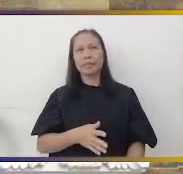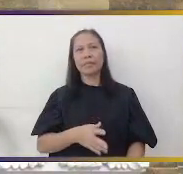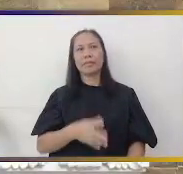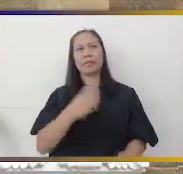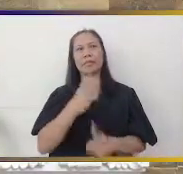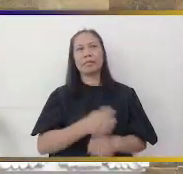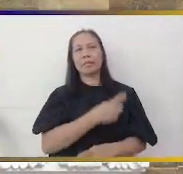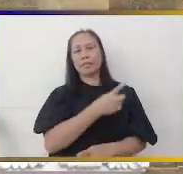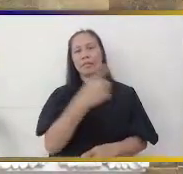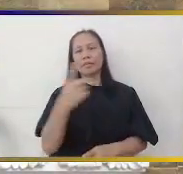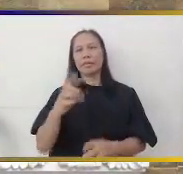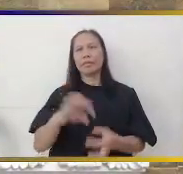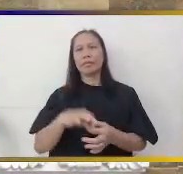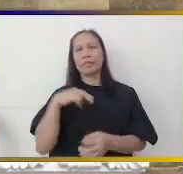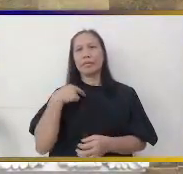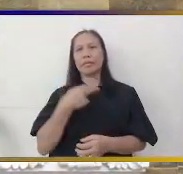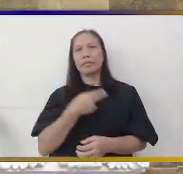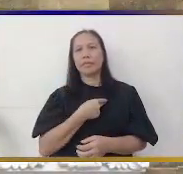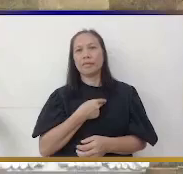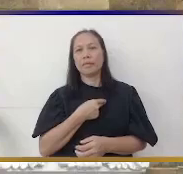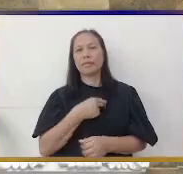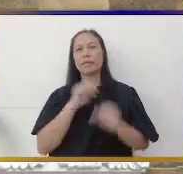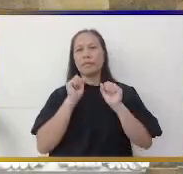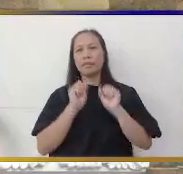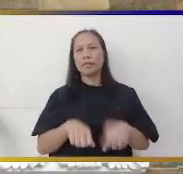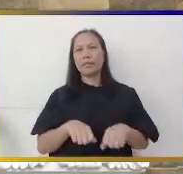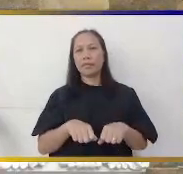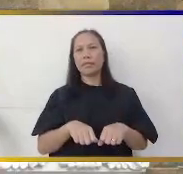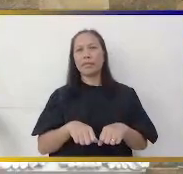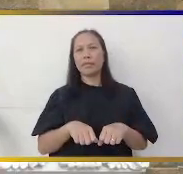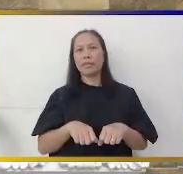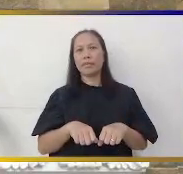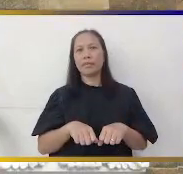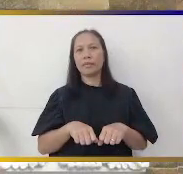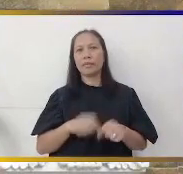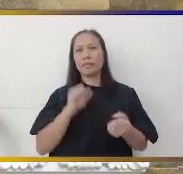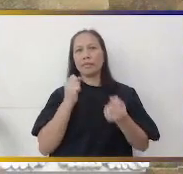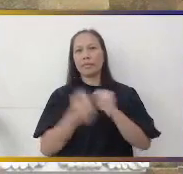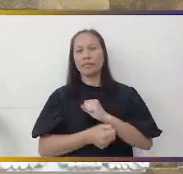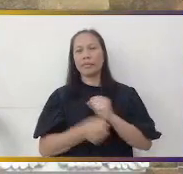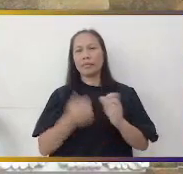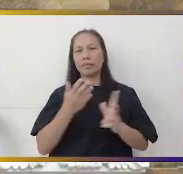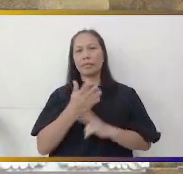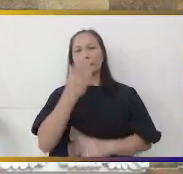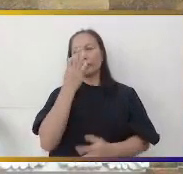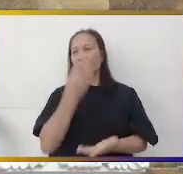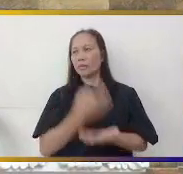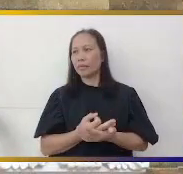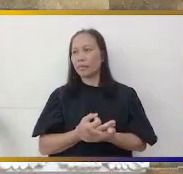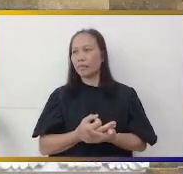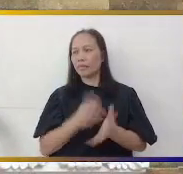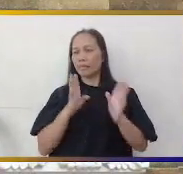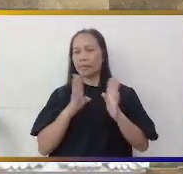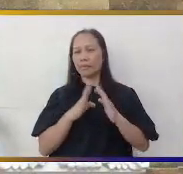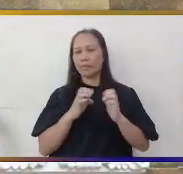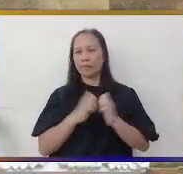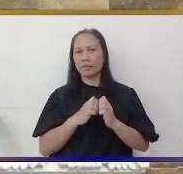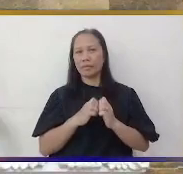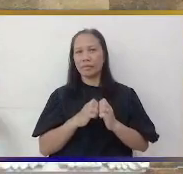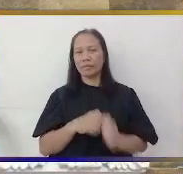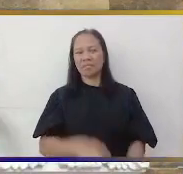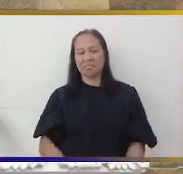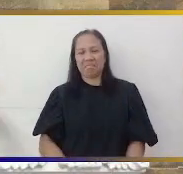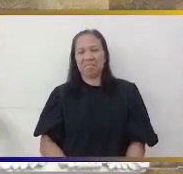isa sa atin ngayong umaga ay pwedeng mapahamak sa pera kahit pa sabihin natin na Hay ako